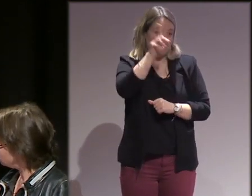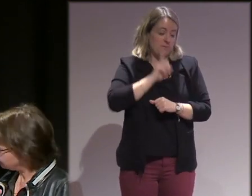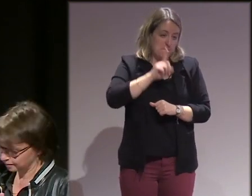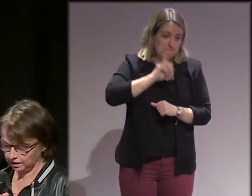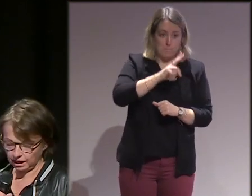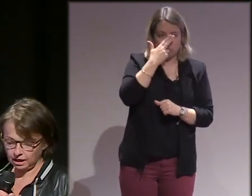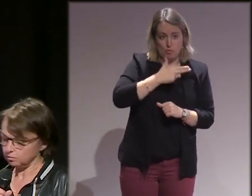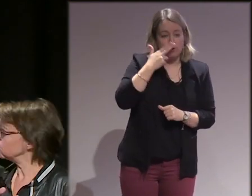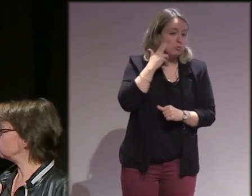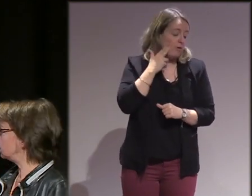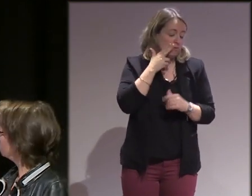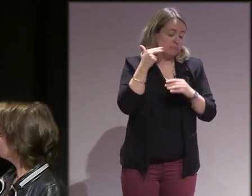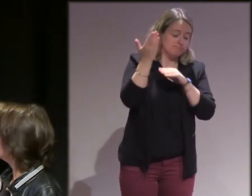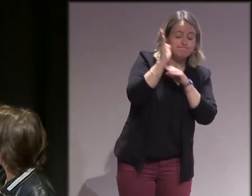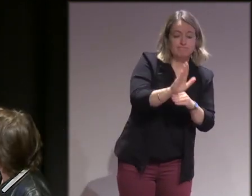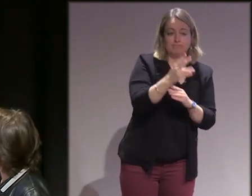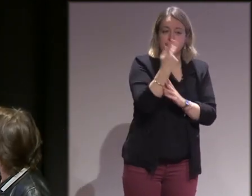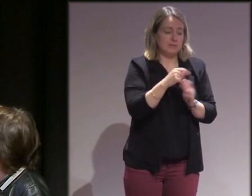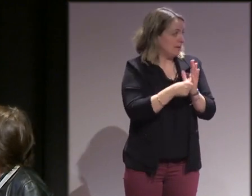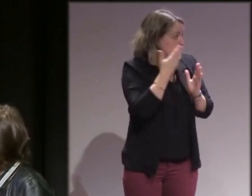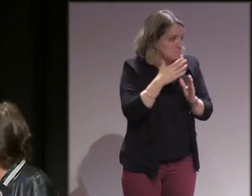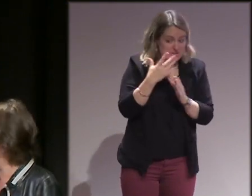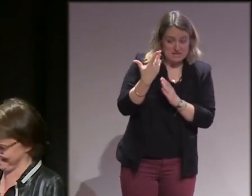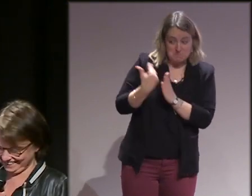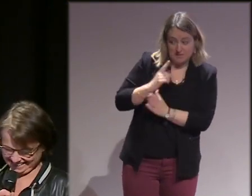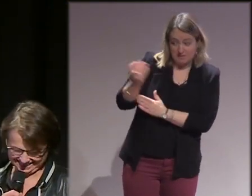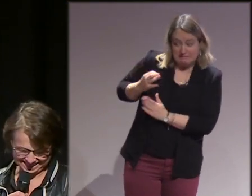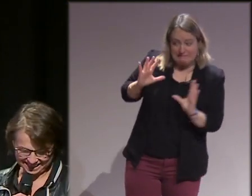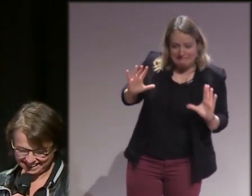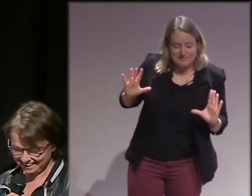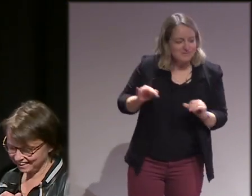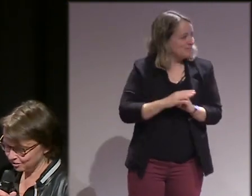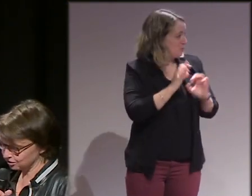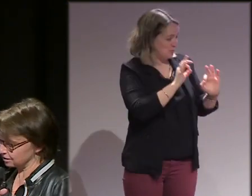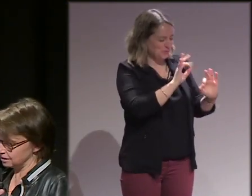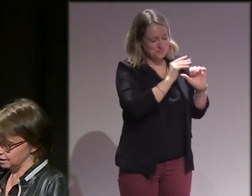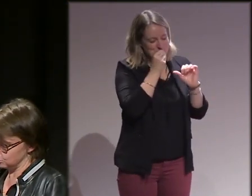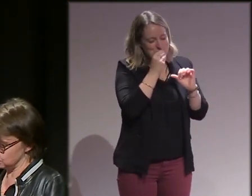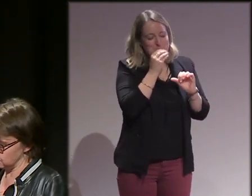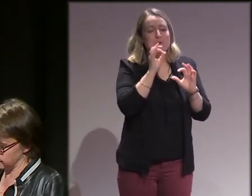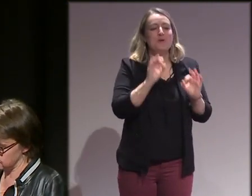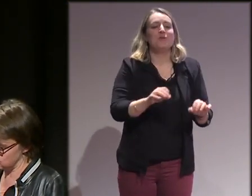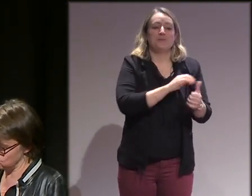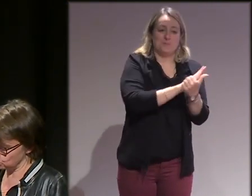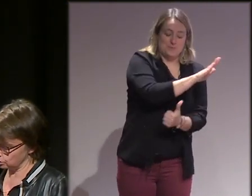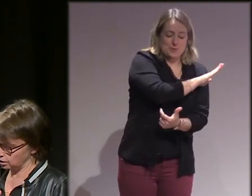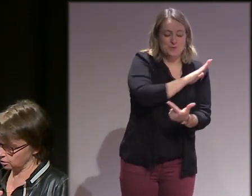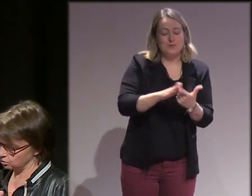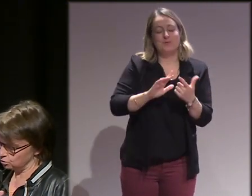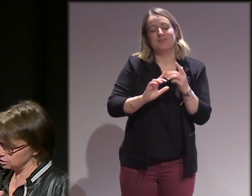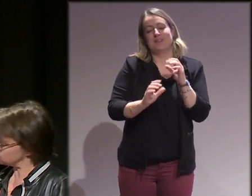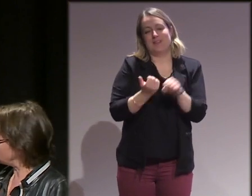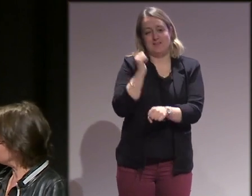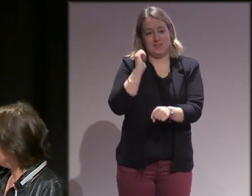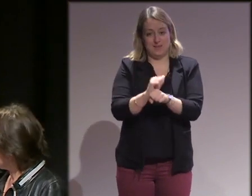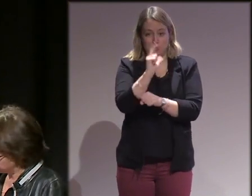France. Vous n'hésitez pas à me corriger hein, si ce n'est pas ça. Hein. Ah non, super, hein, ouais, enfin, c'est d'accord avec tout. Et l'an dernier, Amandine a réalisé le documentaire